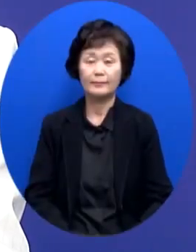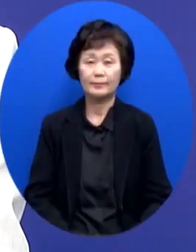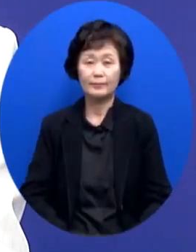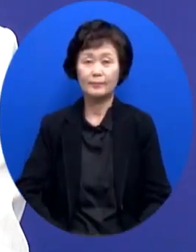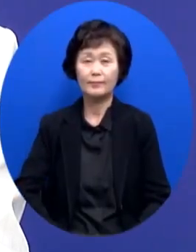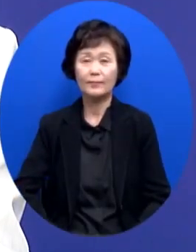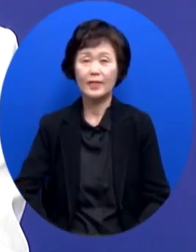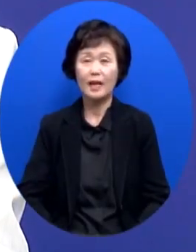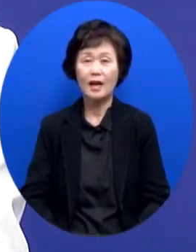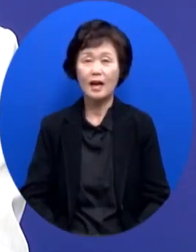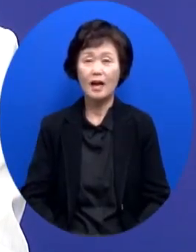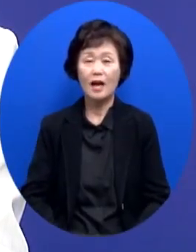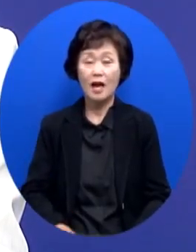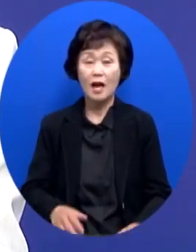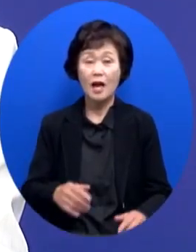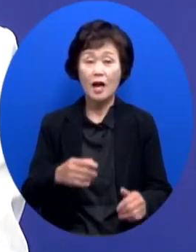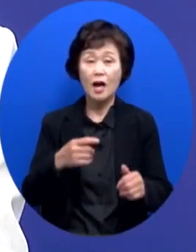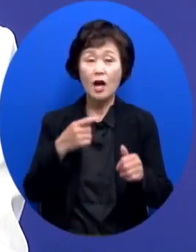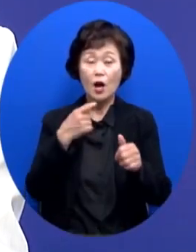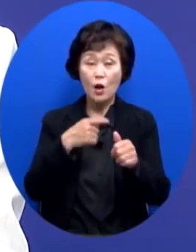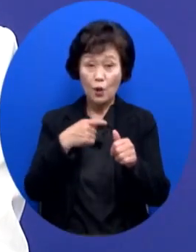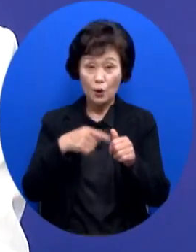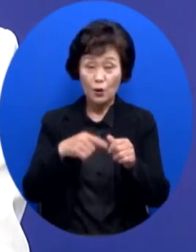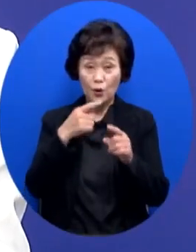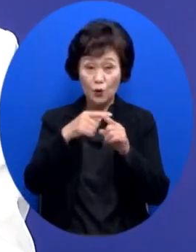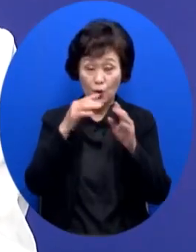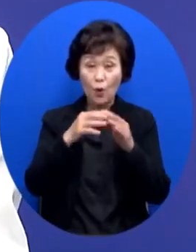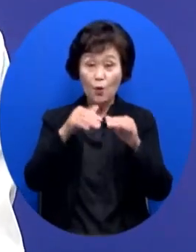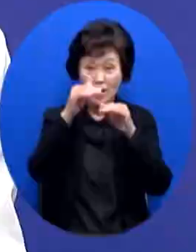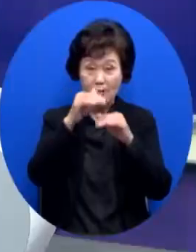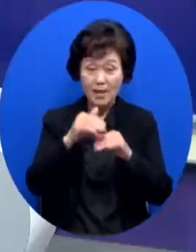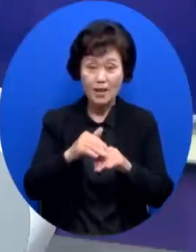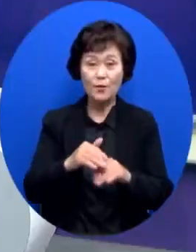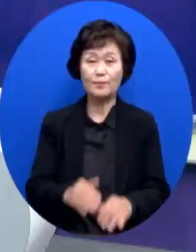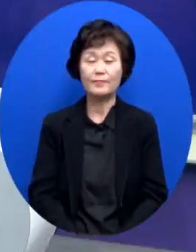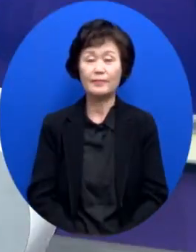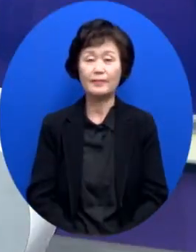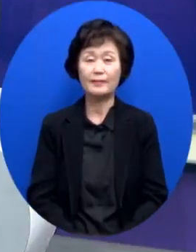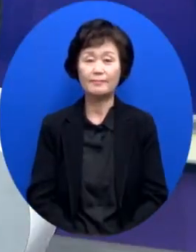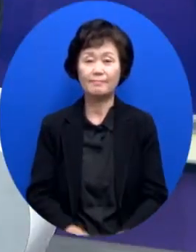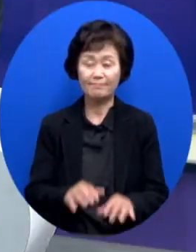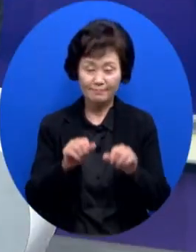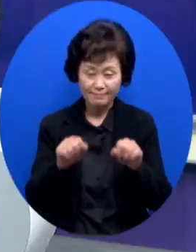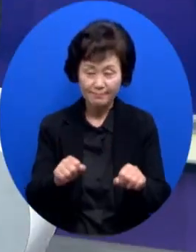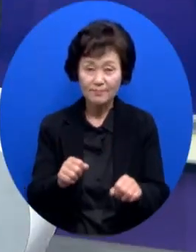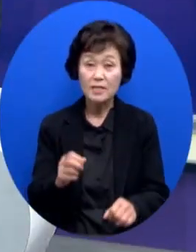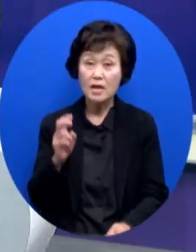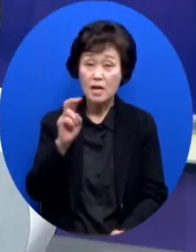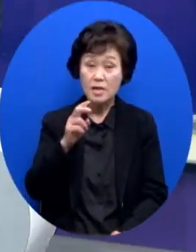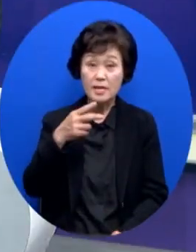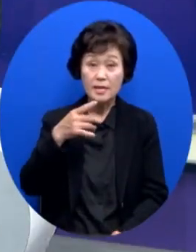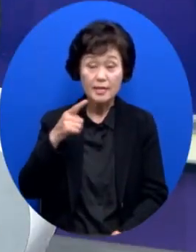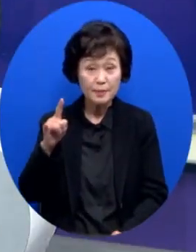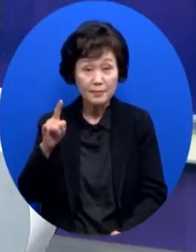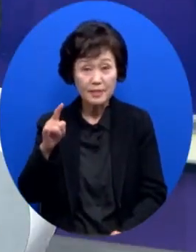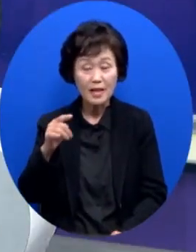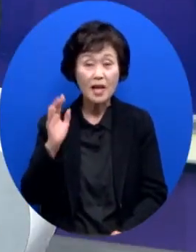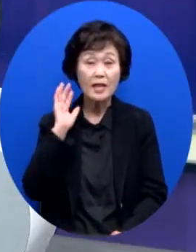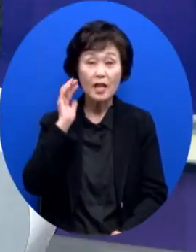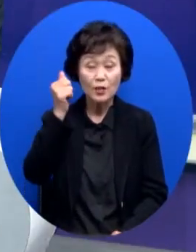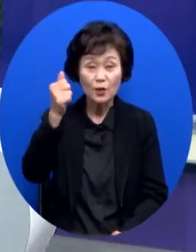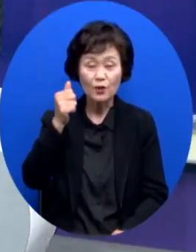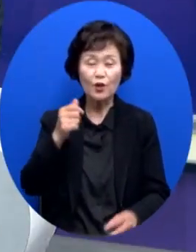교계 브리핑 시간입니다. 국민일보 장창일 기자와 함께하겠습니다. 안녕하십니까? 안녕하세요. 네, 20대 대통령으로 윤석열